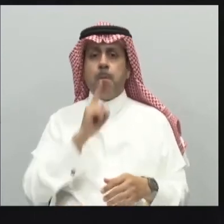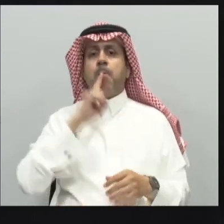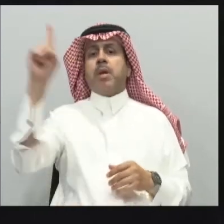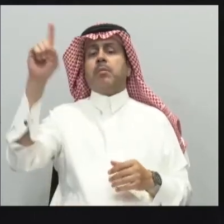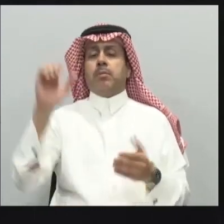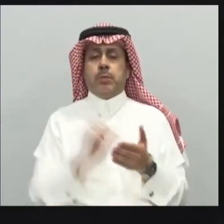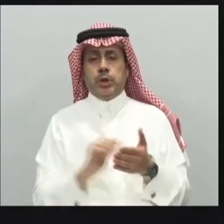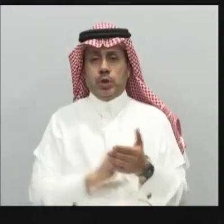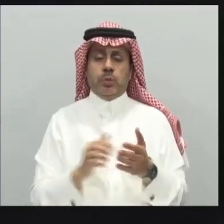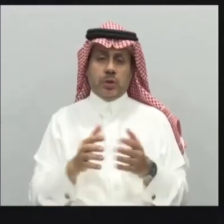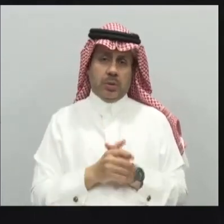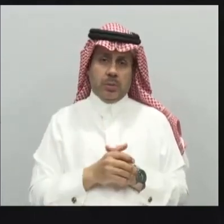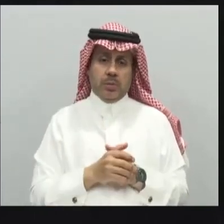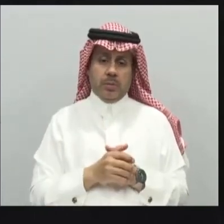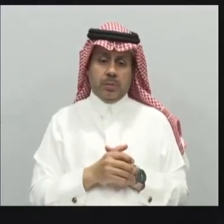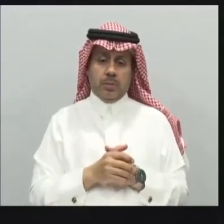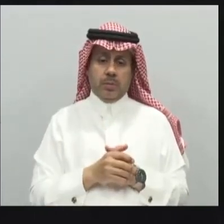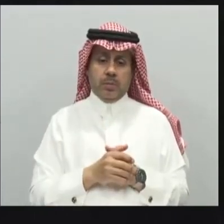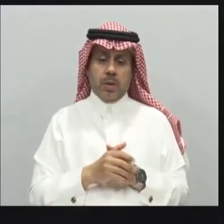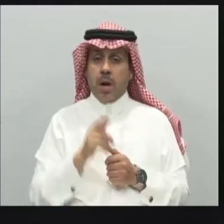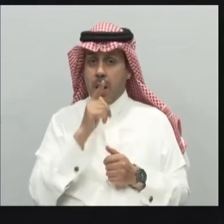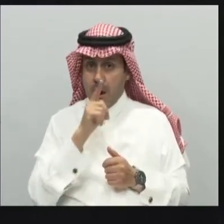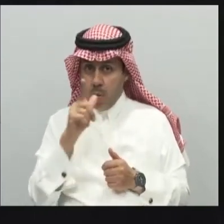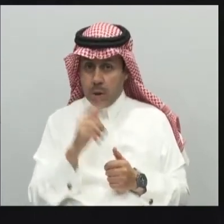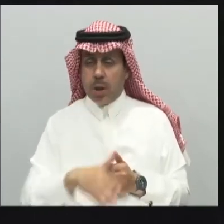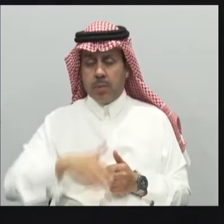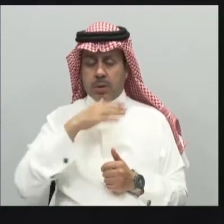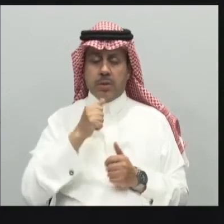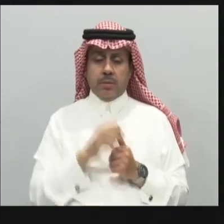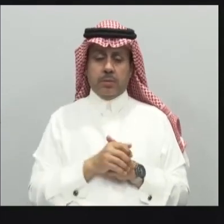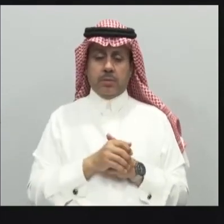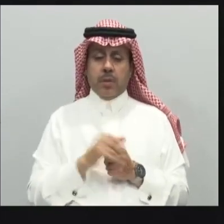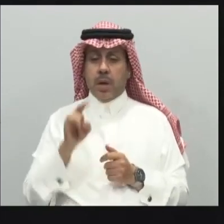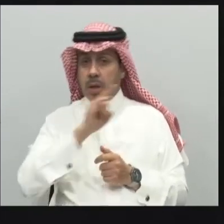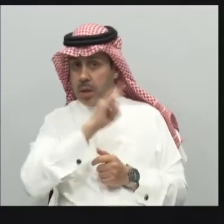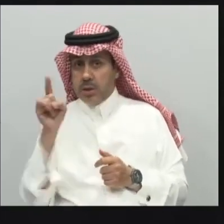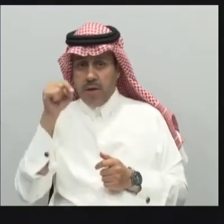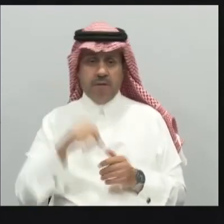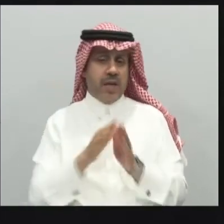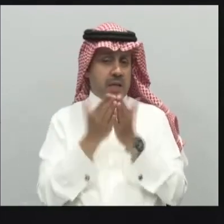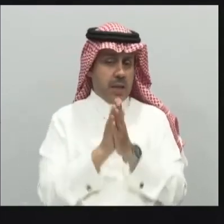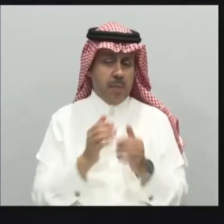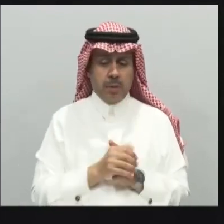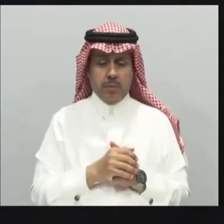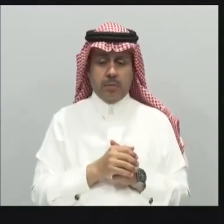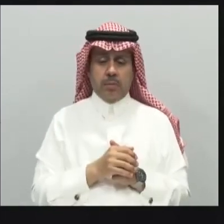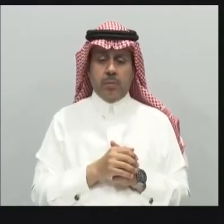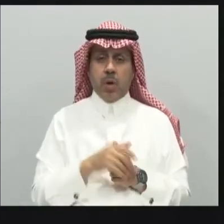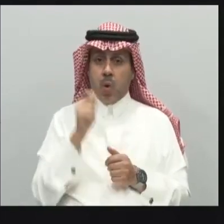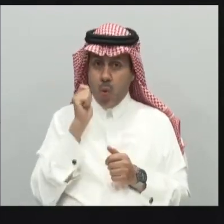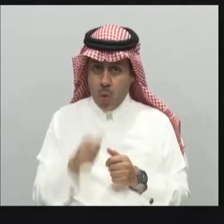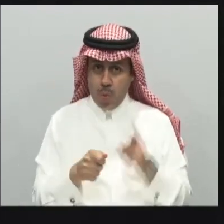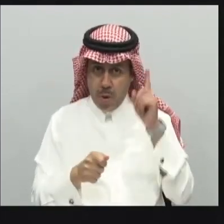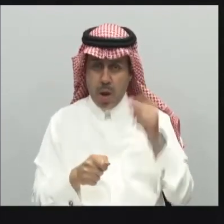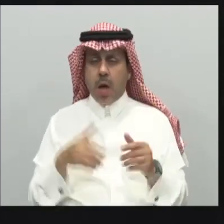اكثر من مئه شرط قوله ايضا صلى الله عليه وسلم ليس في كتاب الله اي ليس في حكم